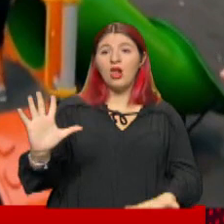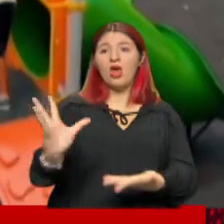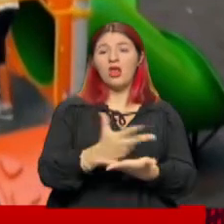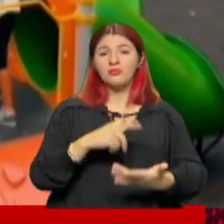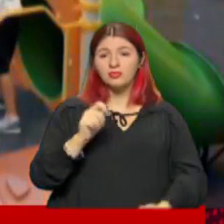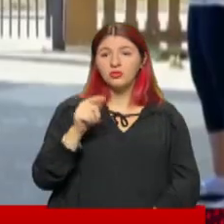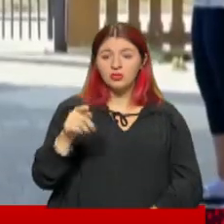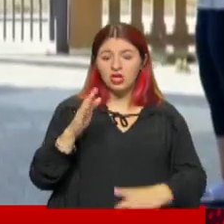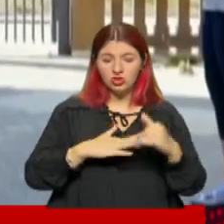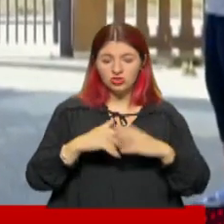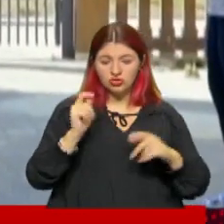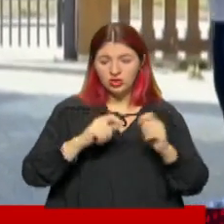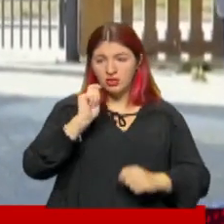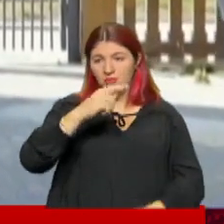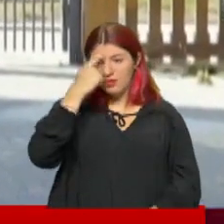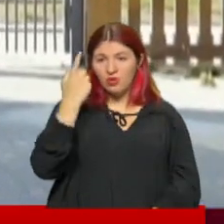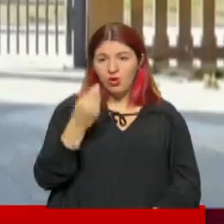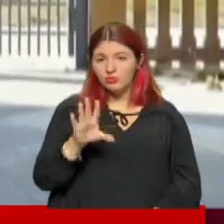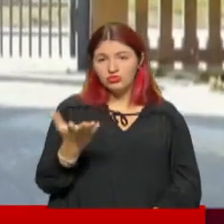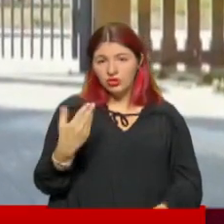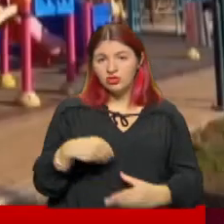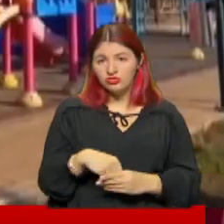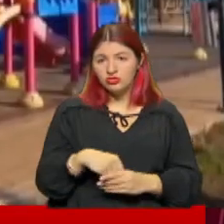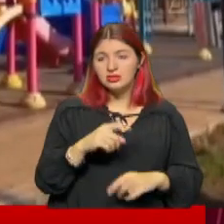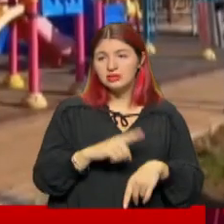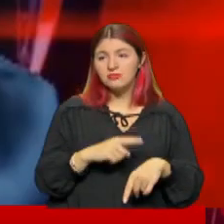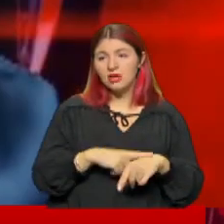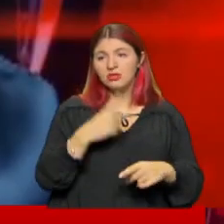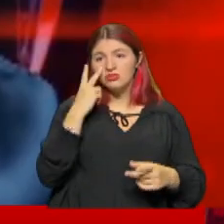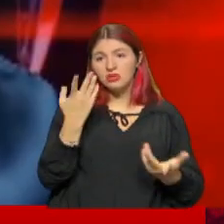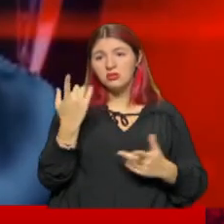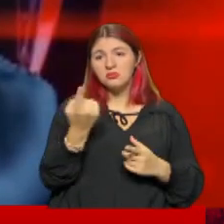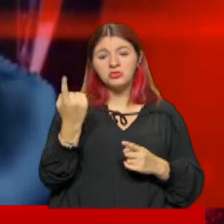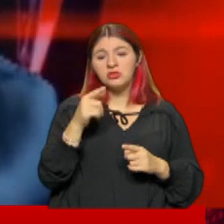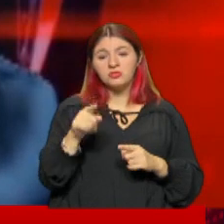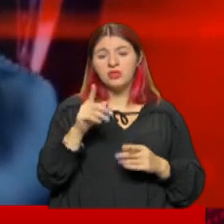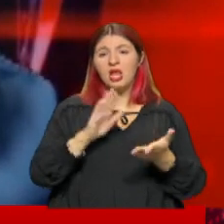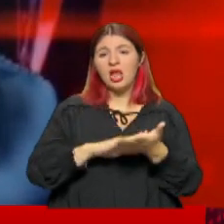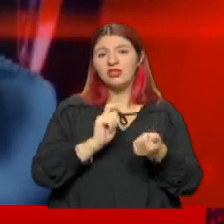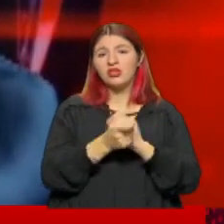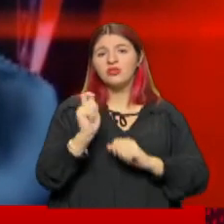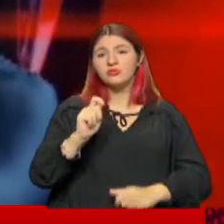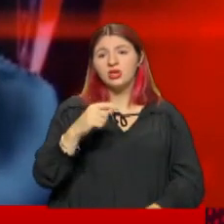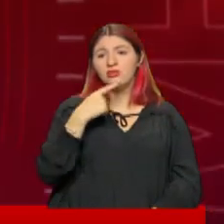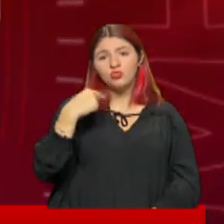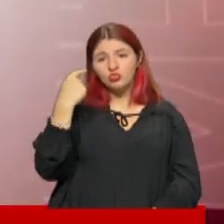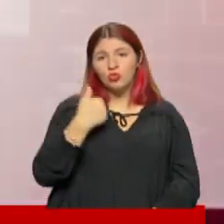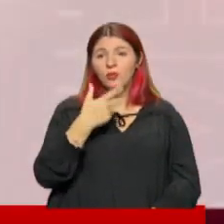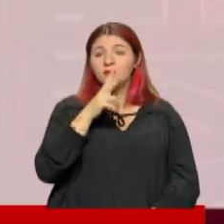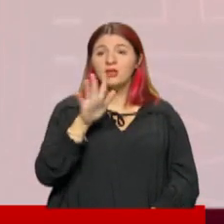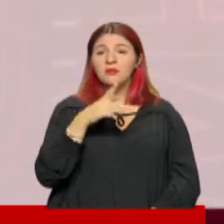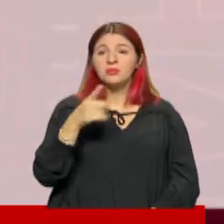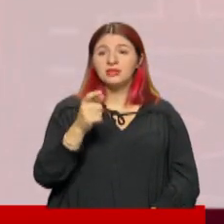toplanacak buraya inşaat yapma insanlar olmayacağım zamanlar bir biçimde bunları eleştirecek bir değişiyor